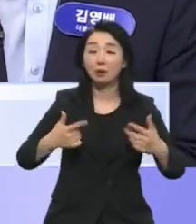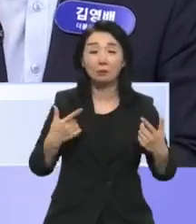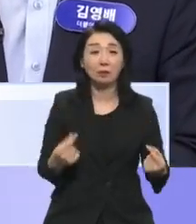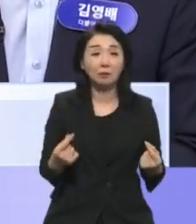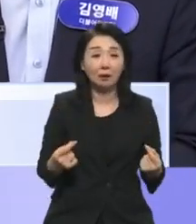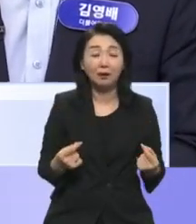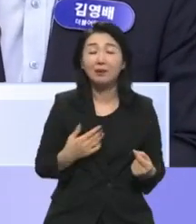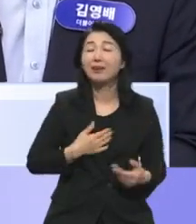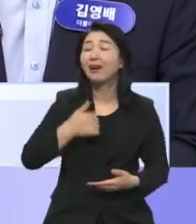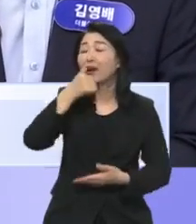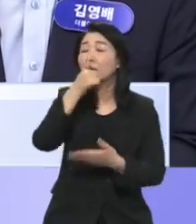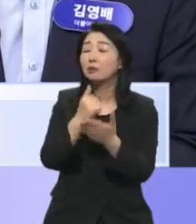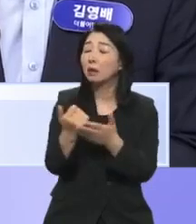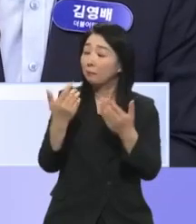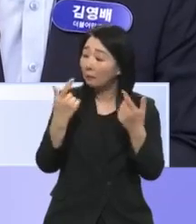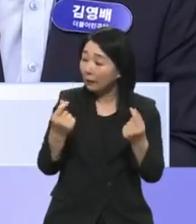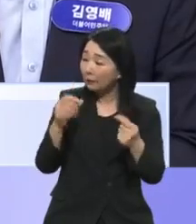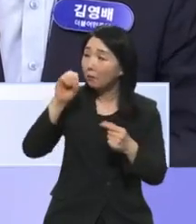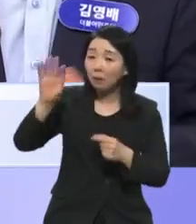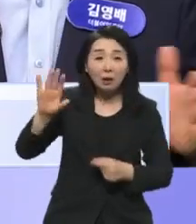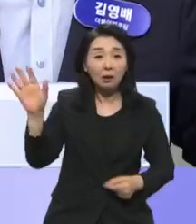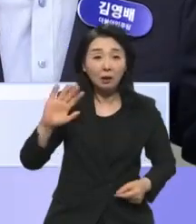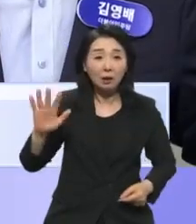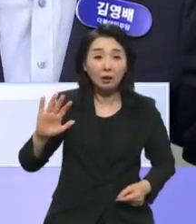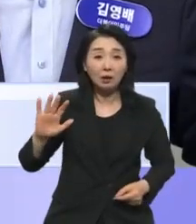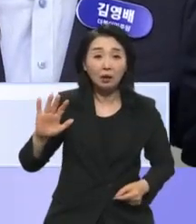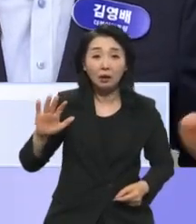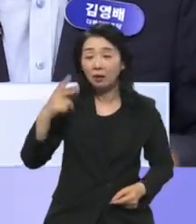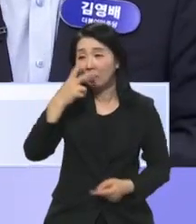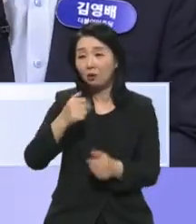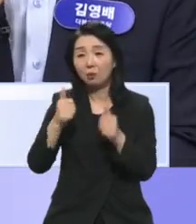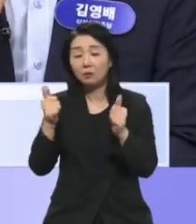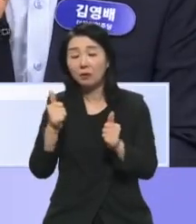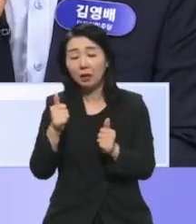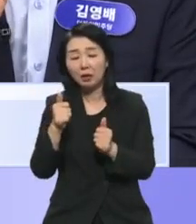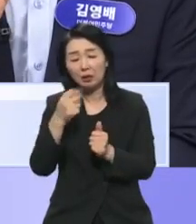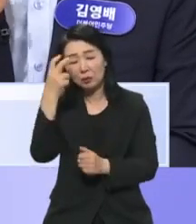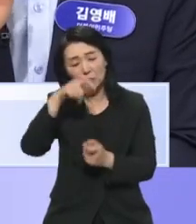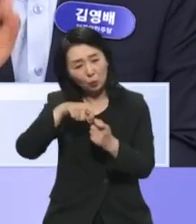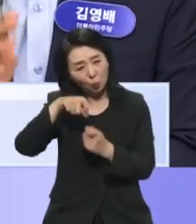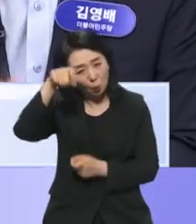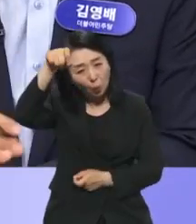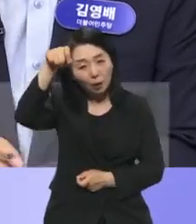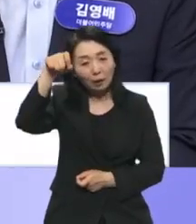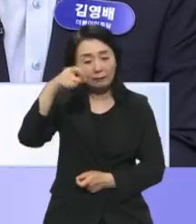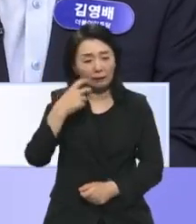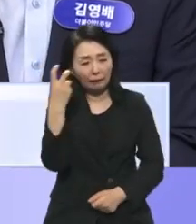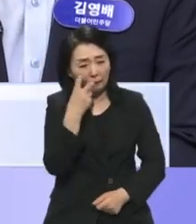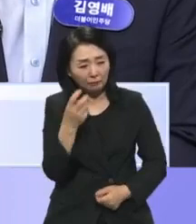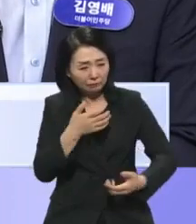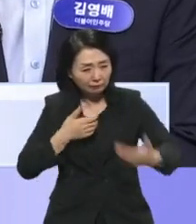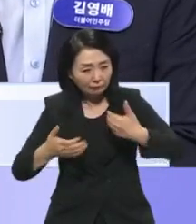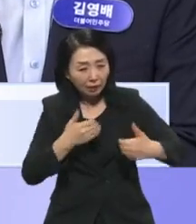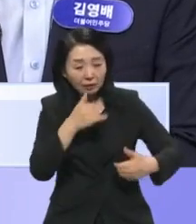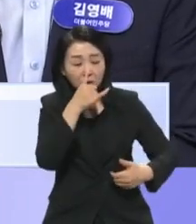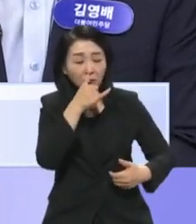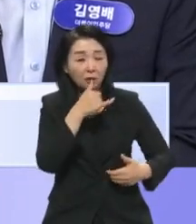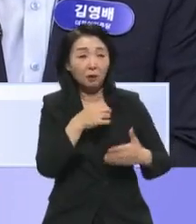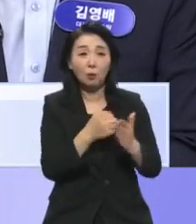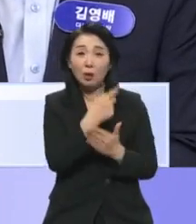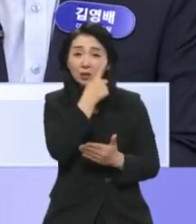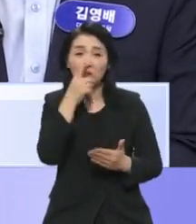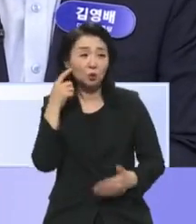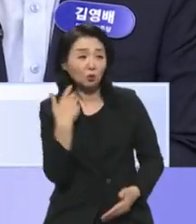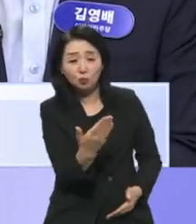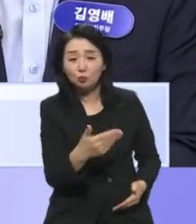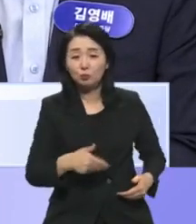그러면 검찰이라는게 애초에 이렇게 오래 수사를 했으면 적어도 하나라도 입증을 하고 꼼짝 못하는